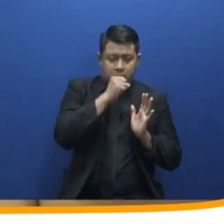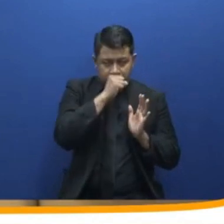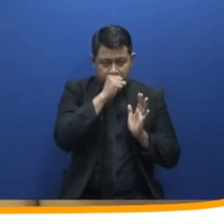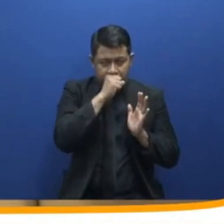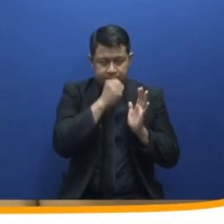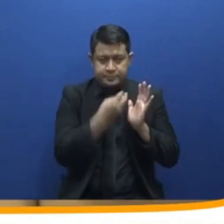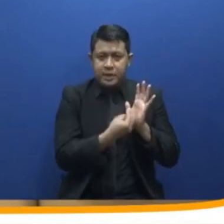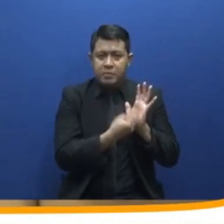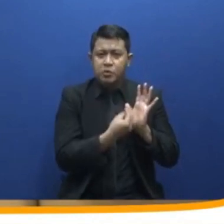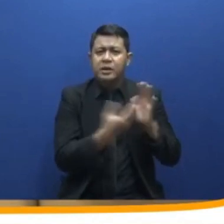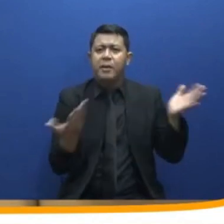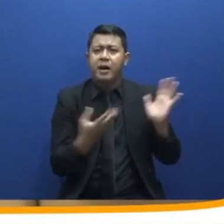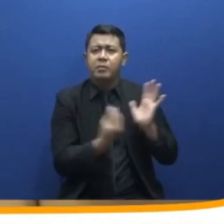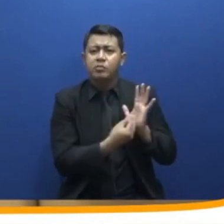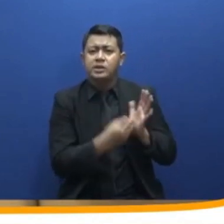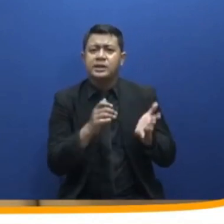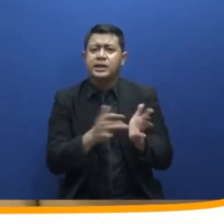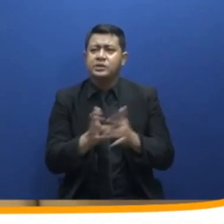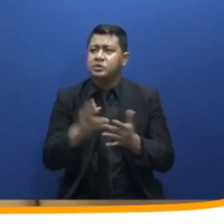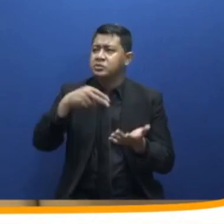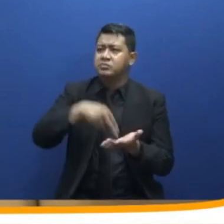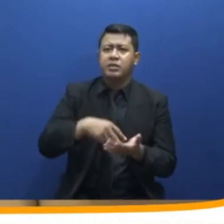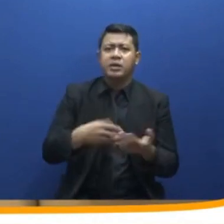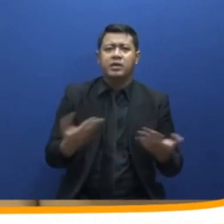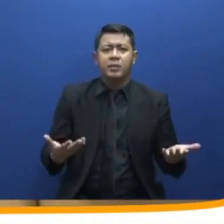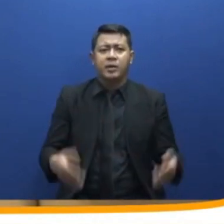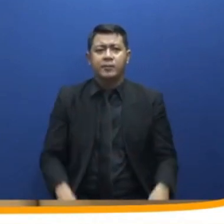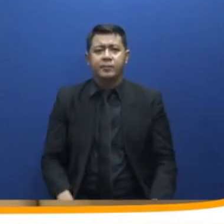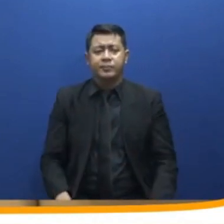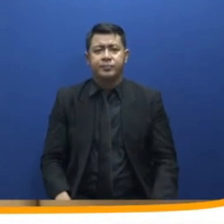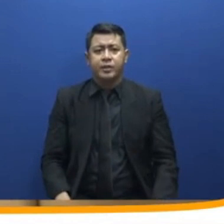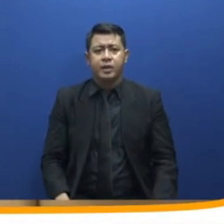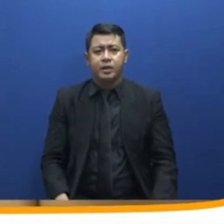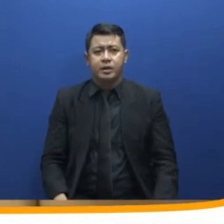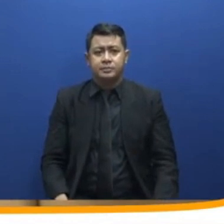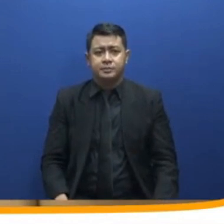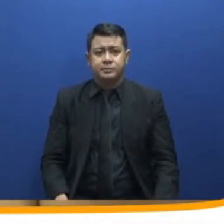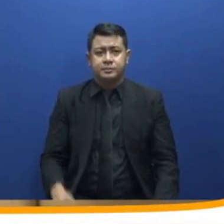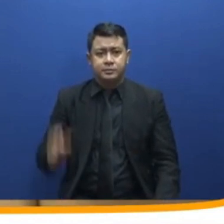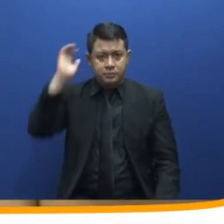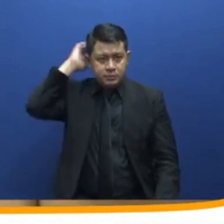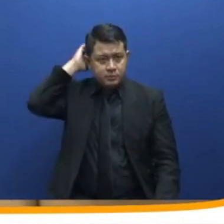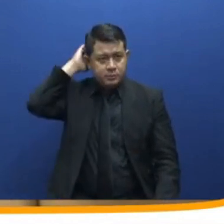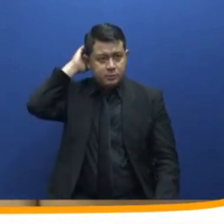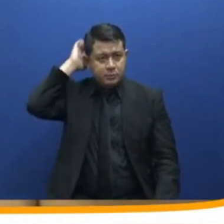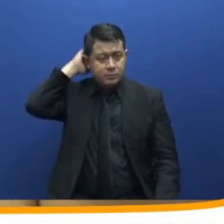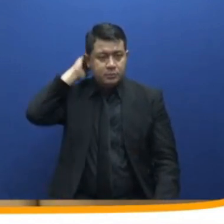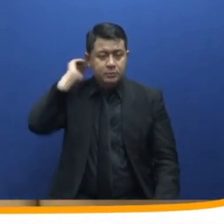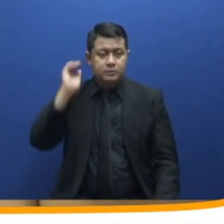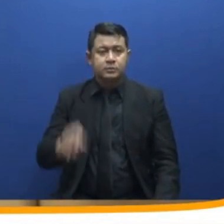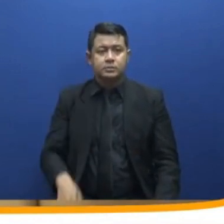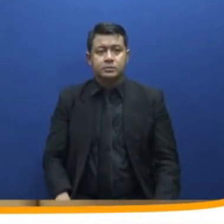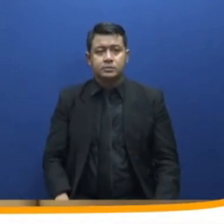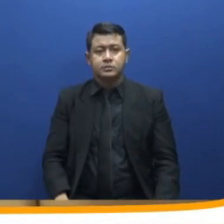kebanyakan Hai tapi ternyata juga Petrus Nanti belum bacaan besok juga tidak akan menemukan bahwa